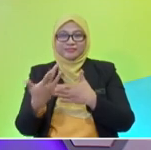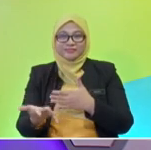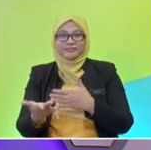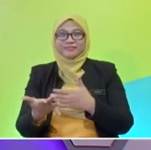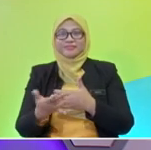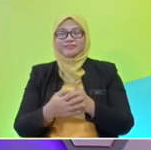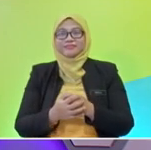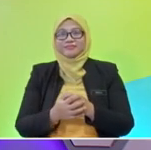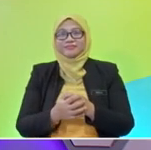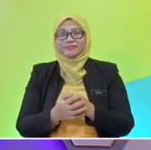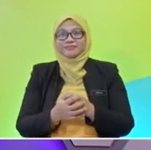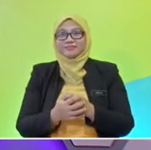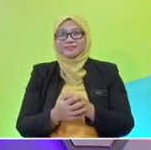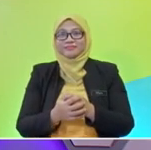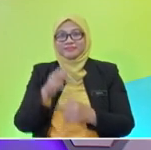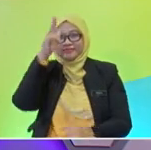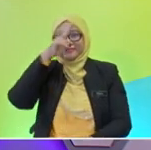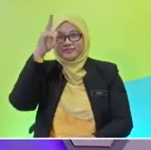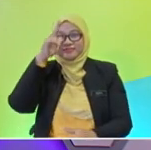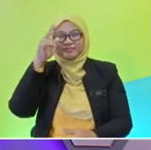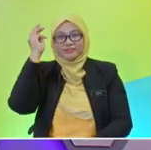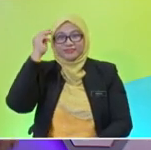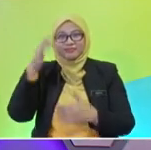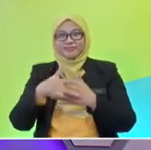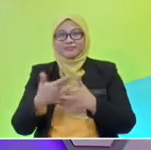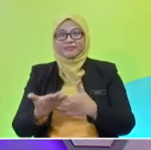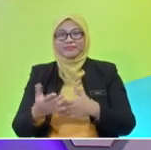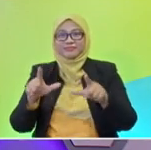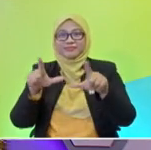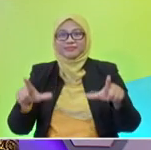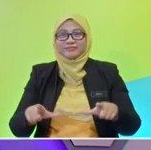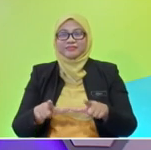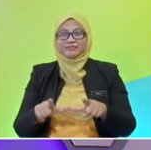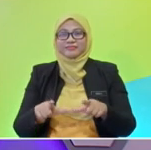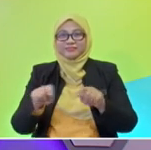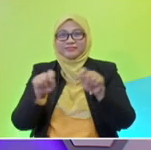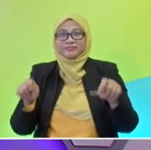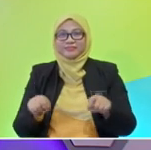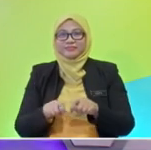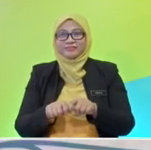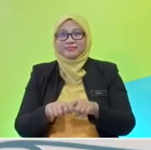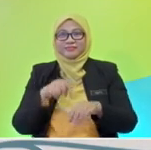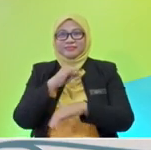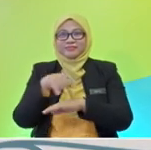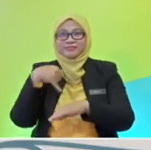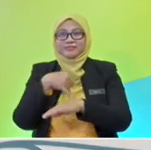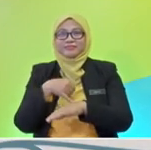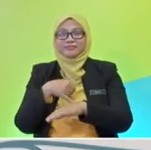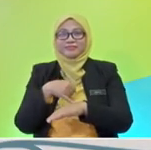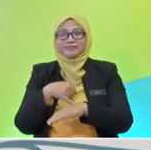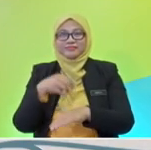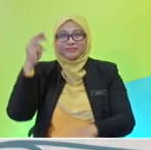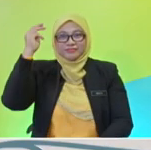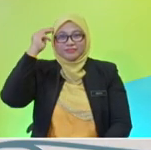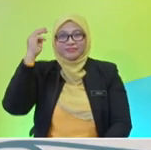pasti inilah Kerajaan Melayu awal ini berlokasi di Kepulauan Melayu sebenarnya yang mana kerajaan ini dia